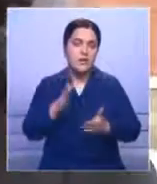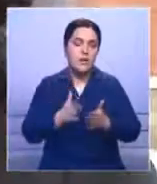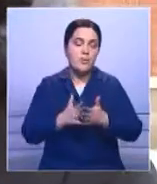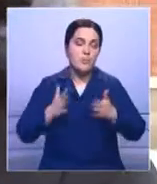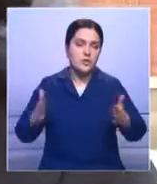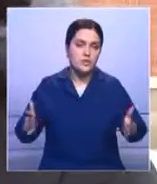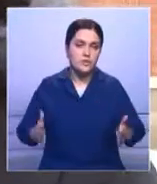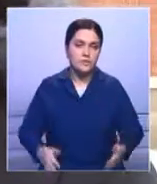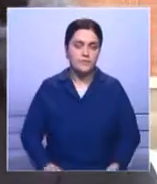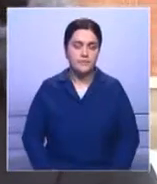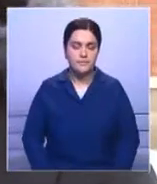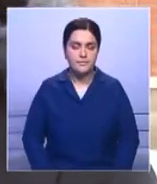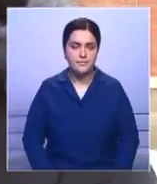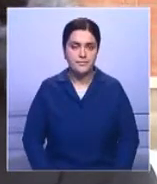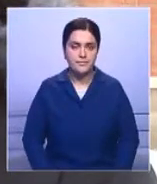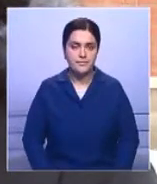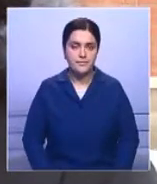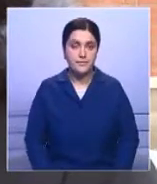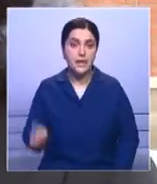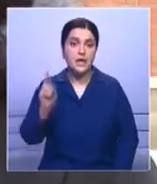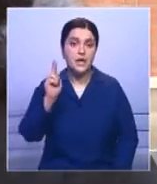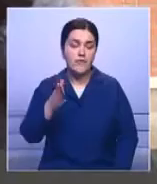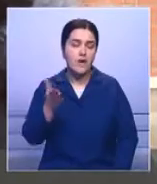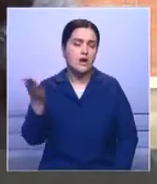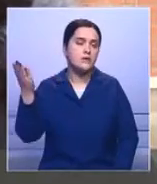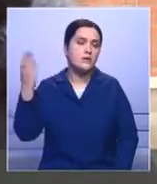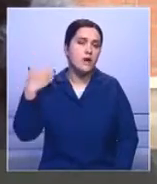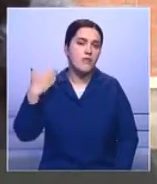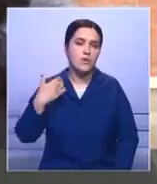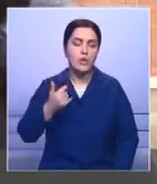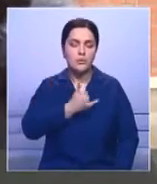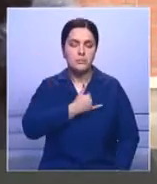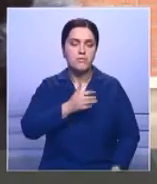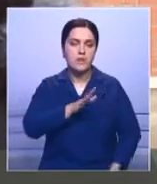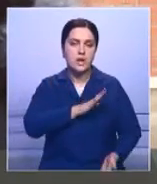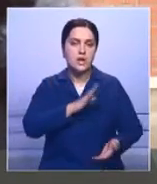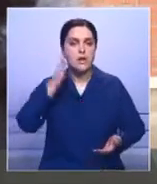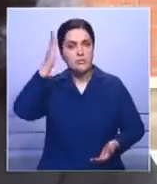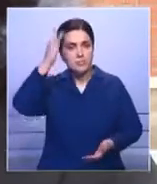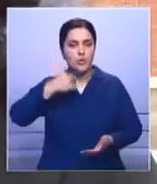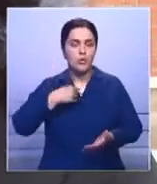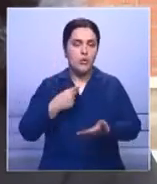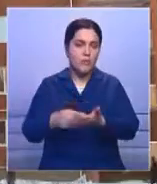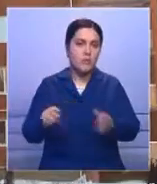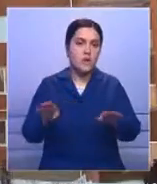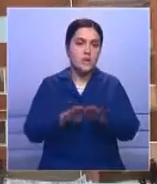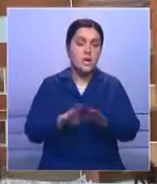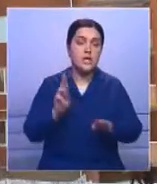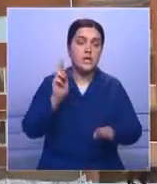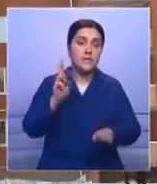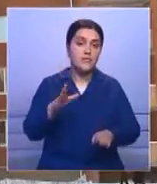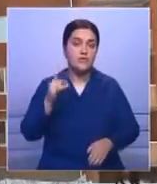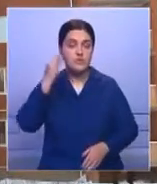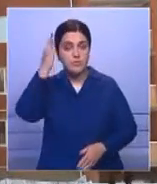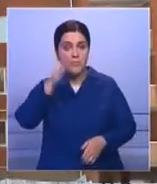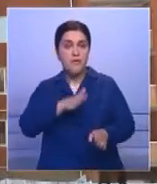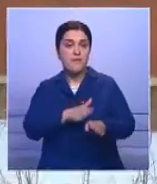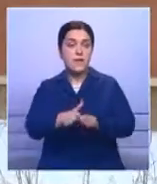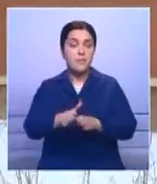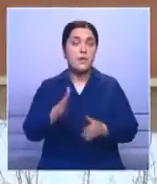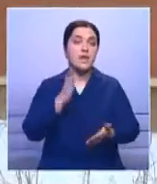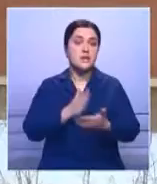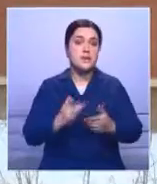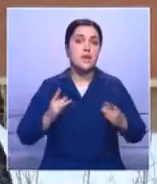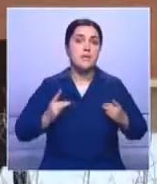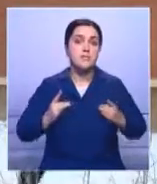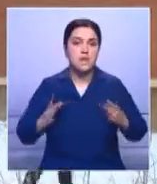квартирами. Ну, конечно, об этих квартирах давно мечтали приобрести такие квартиры. Мечта сегодня сбылась.